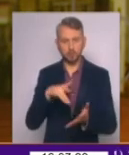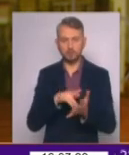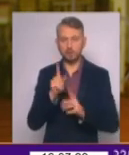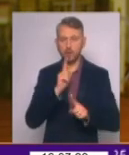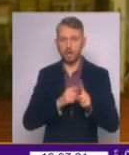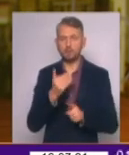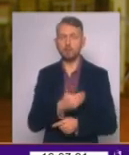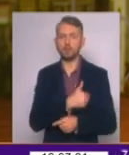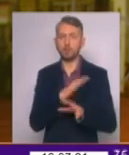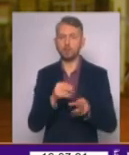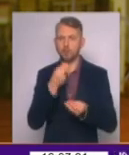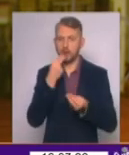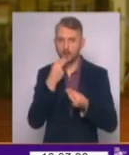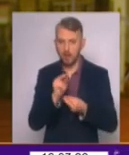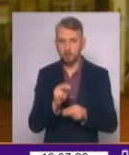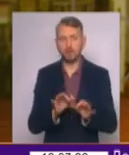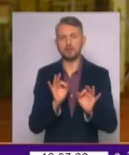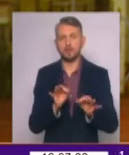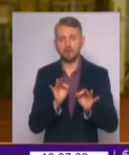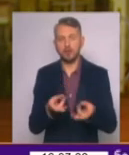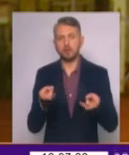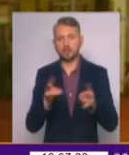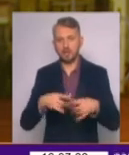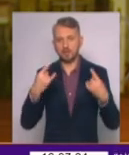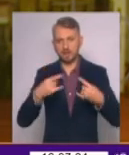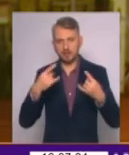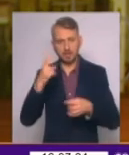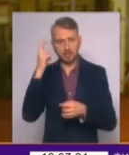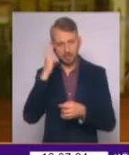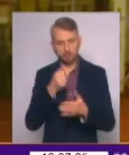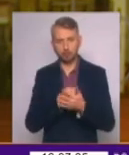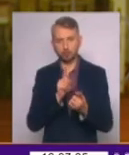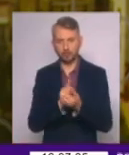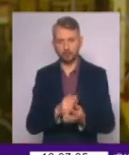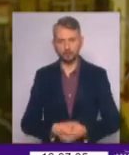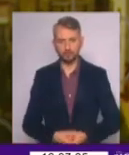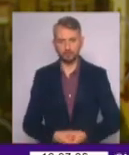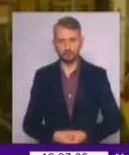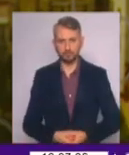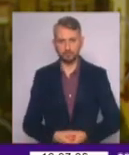вам бажаю всього найкращого. Звичайно, залишайтеся на телеканалі «Київ» і до зустрічі.